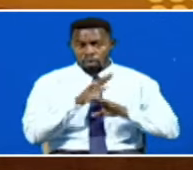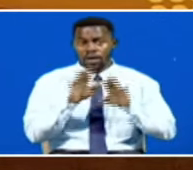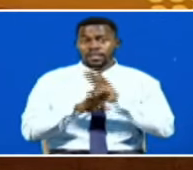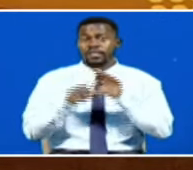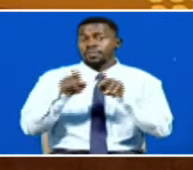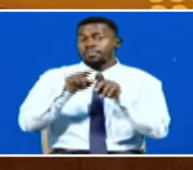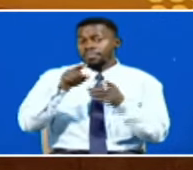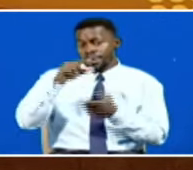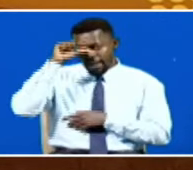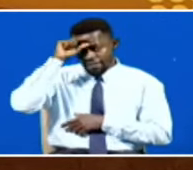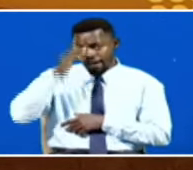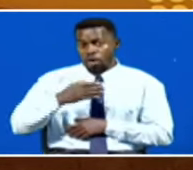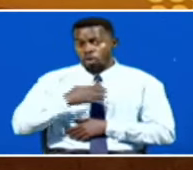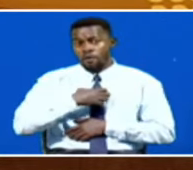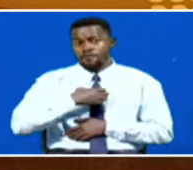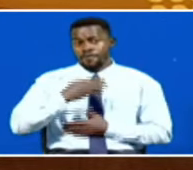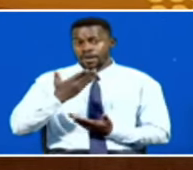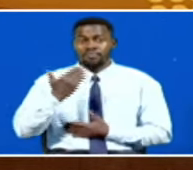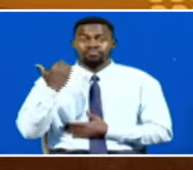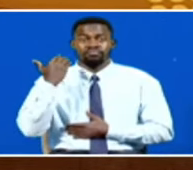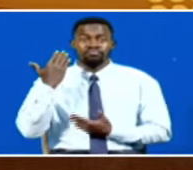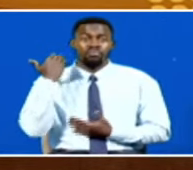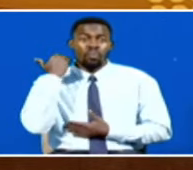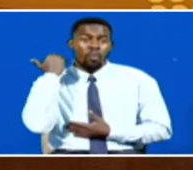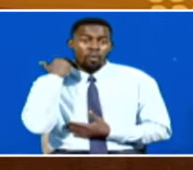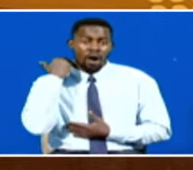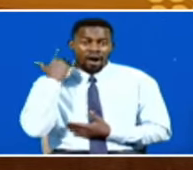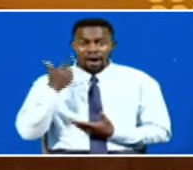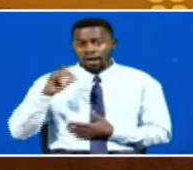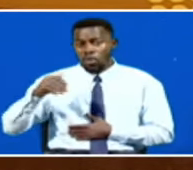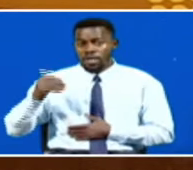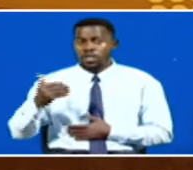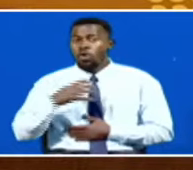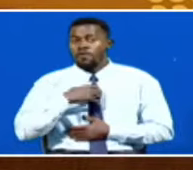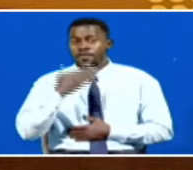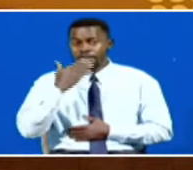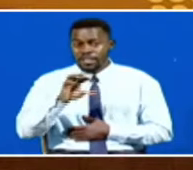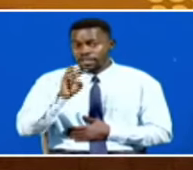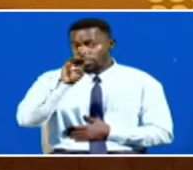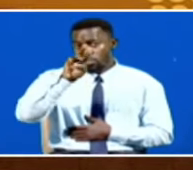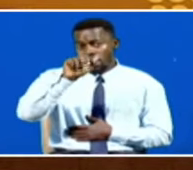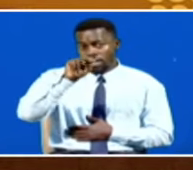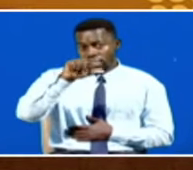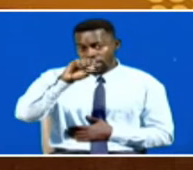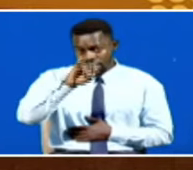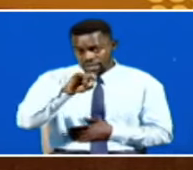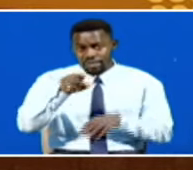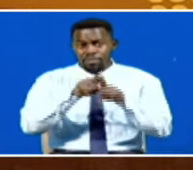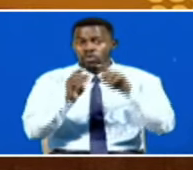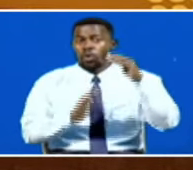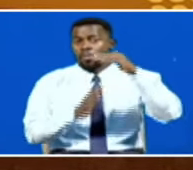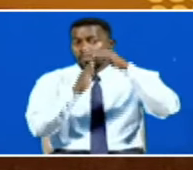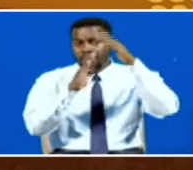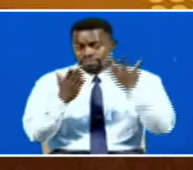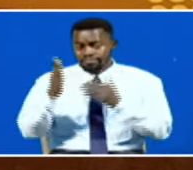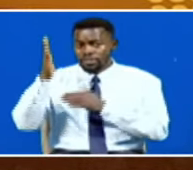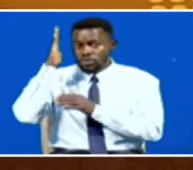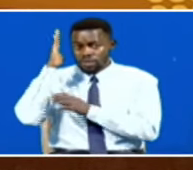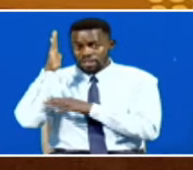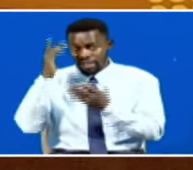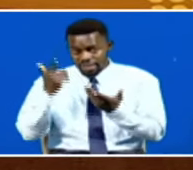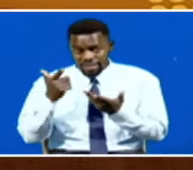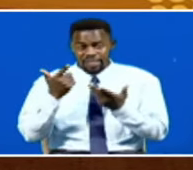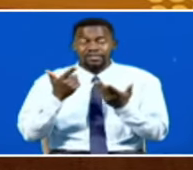Iria, katibu wa kaunti hiyo wa zamani na wakurugenzi wa Top Image Media Consultancy wakihusishwa na kutoweka kwa shilingi